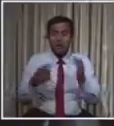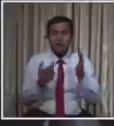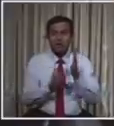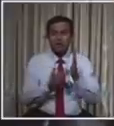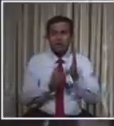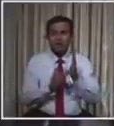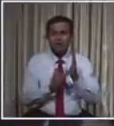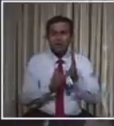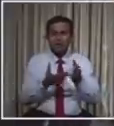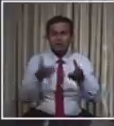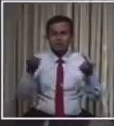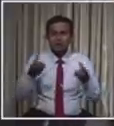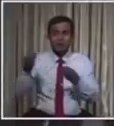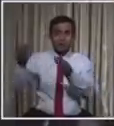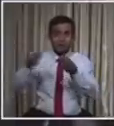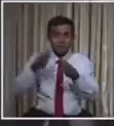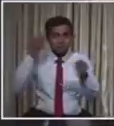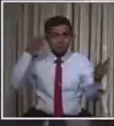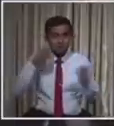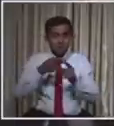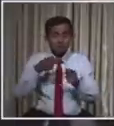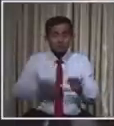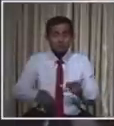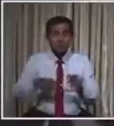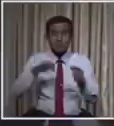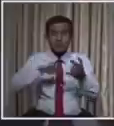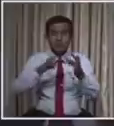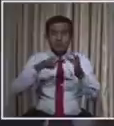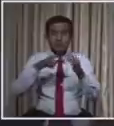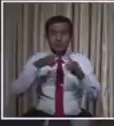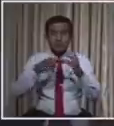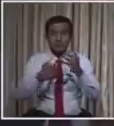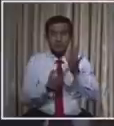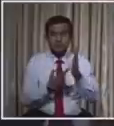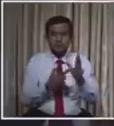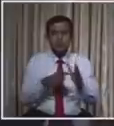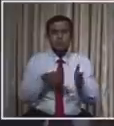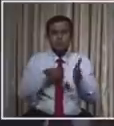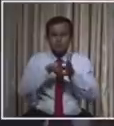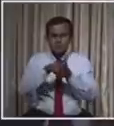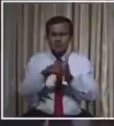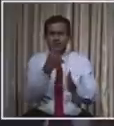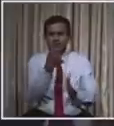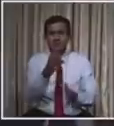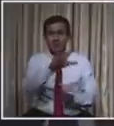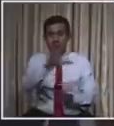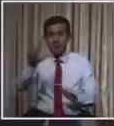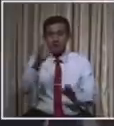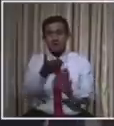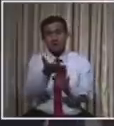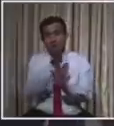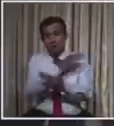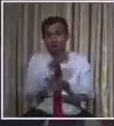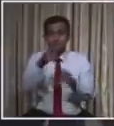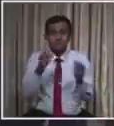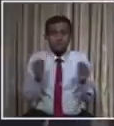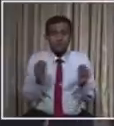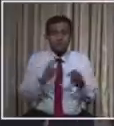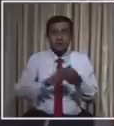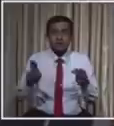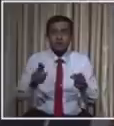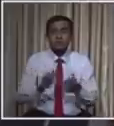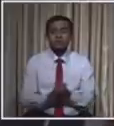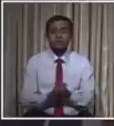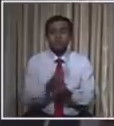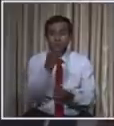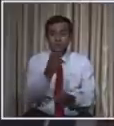ගෙන්වීම සම්බන්ධයෙන් ඒ විතරක් නෙවෙයි මේ සිකියුරිටේ කියන ආයතනය මේ පරණ එකක් 2018 න් ඉස්සෙල් එකක් කියන්නේ කලබල වෙන්න එපා එතකොට